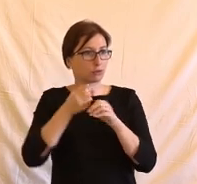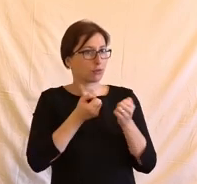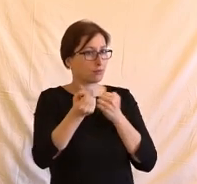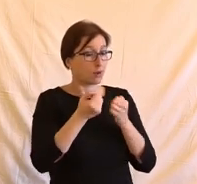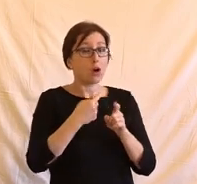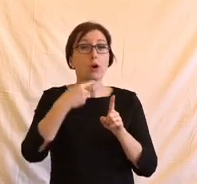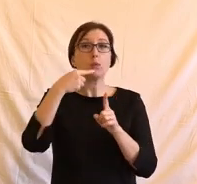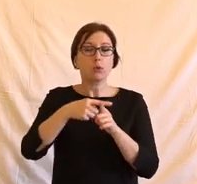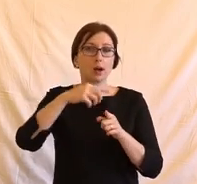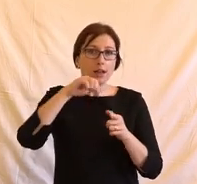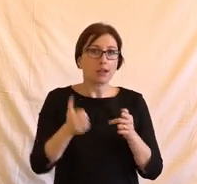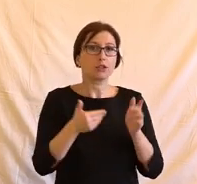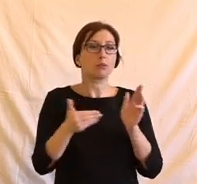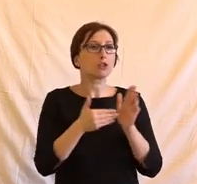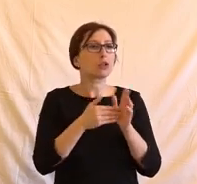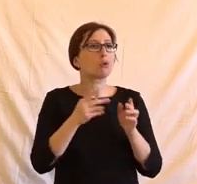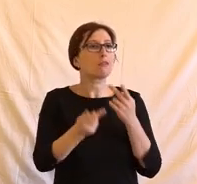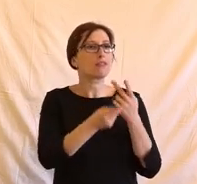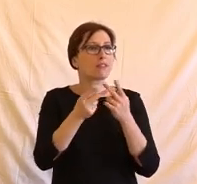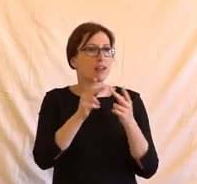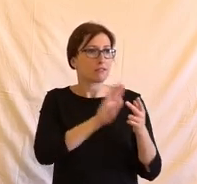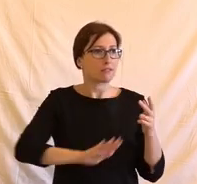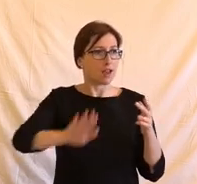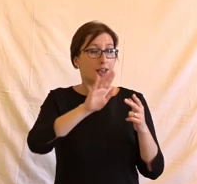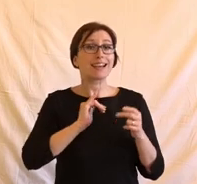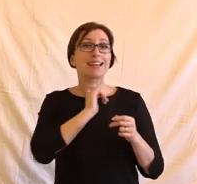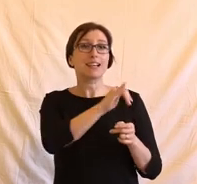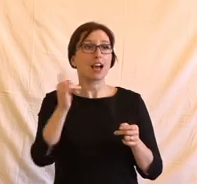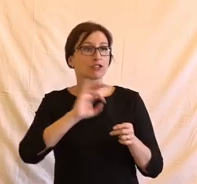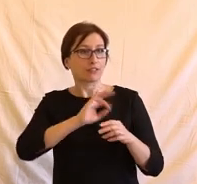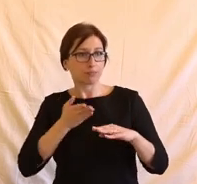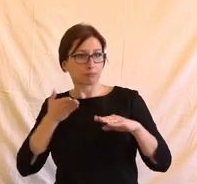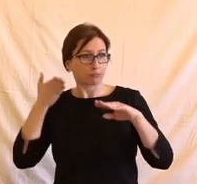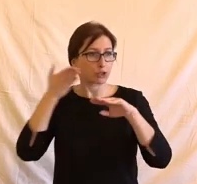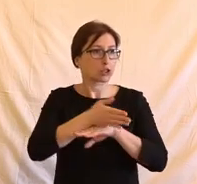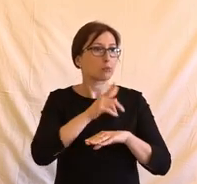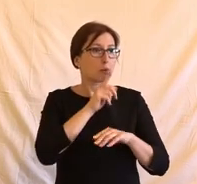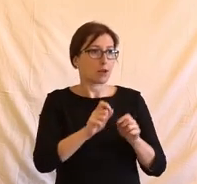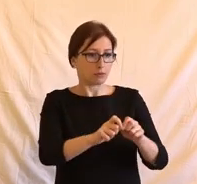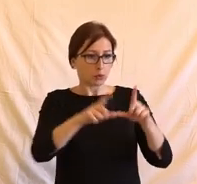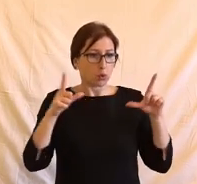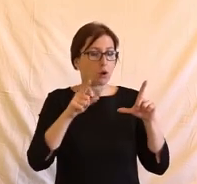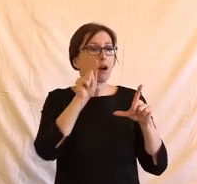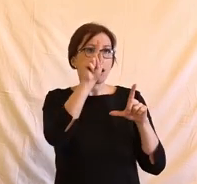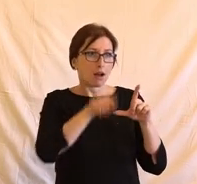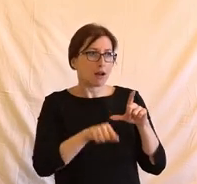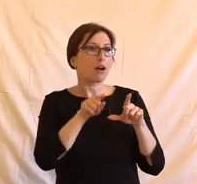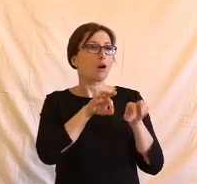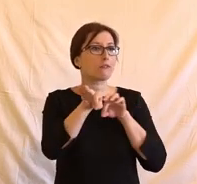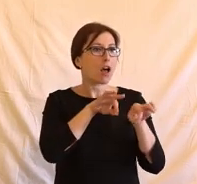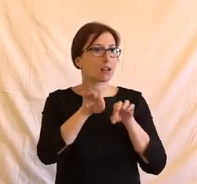také je potřeba mít portály, aby každý měl přístup k digitalizovaným aplikacím a